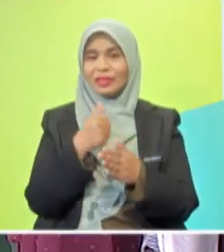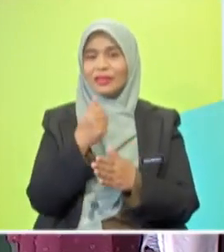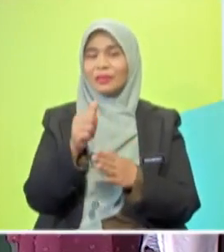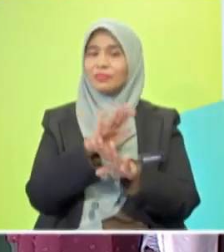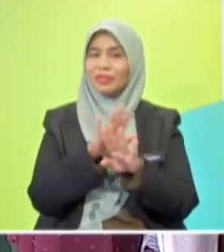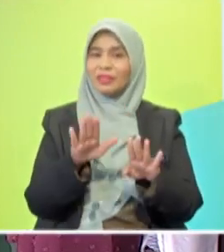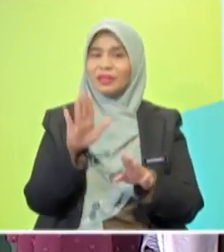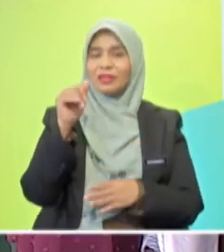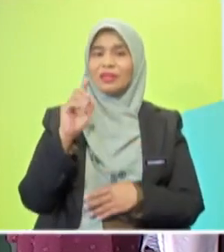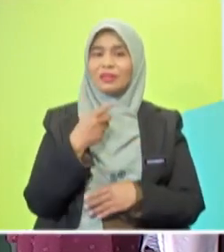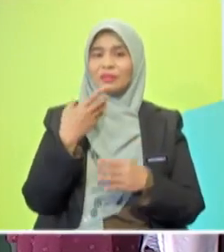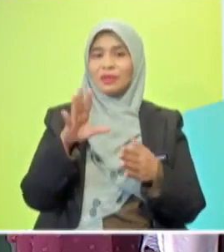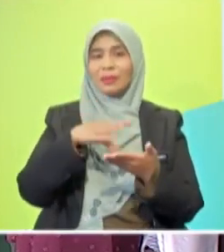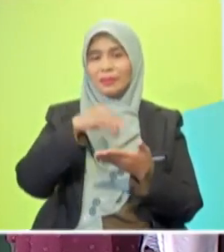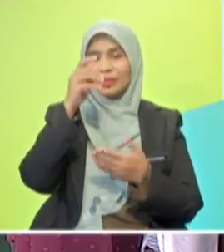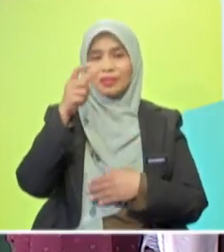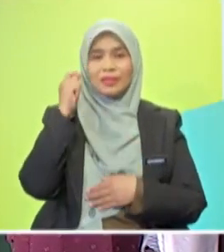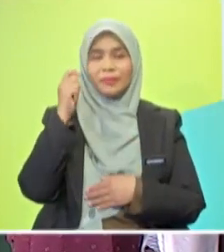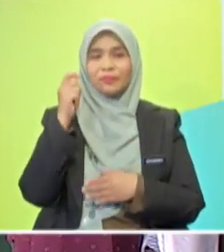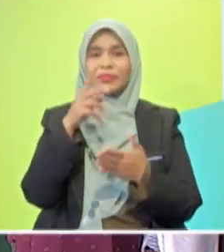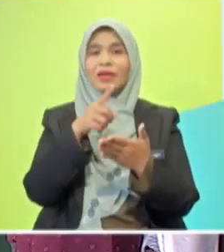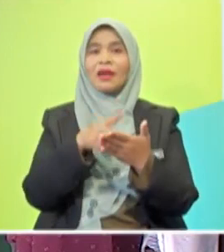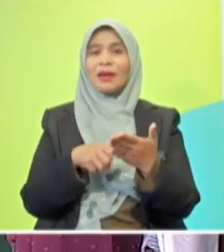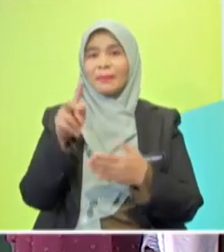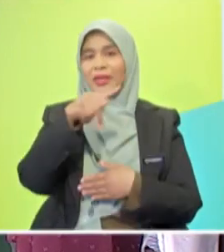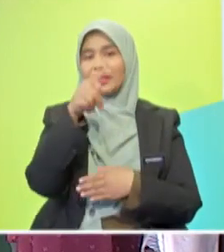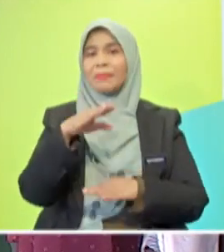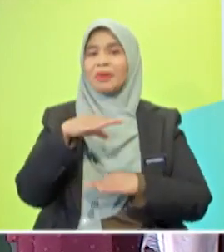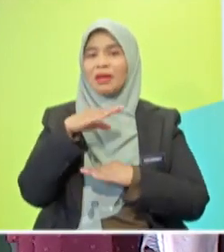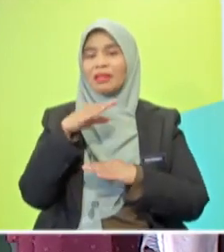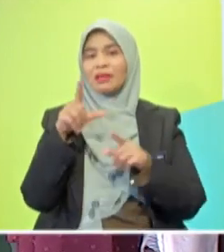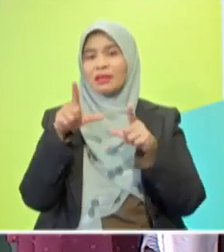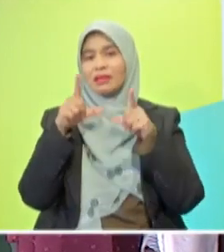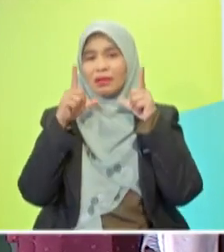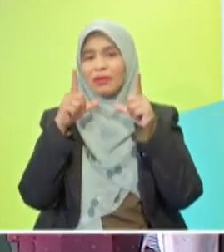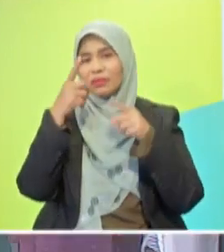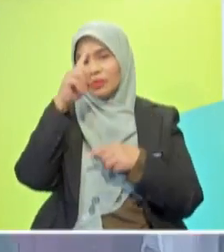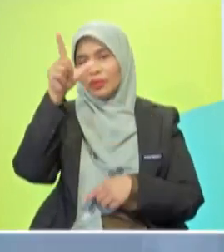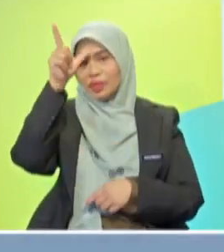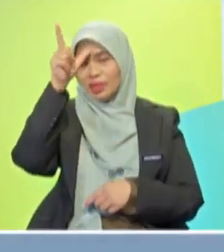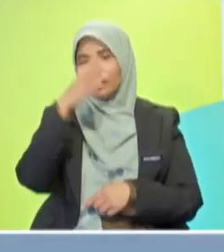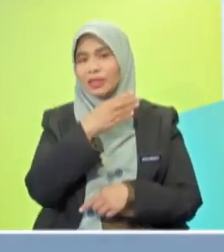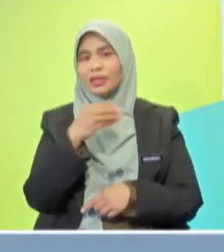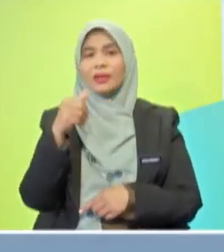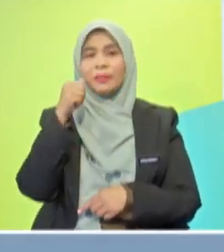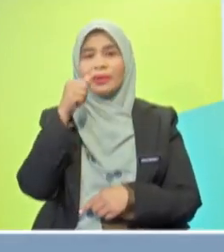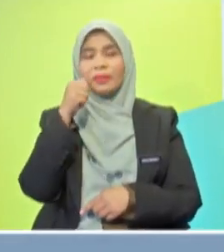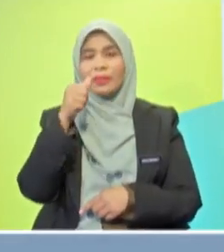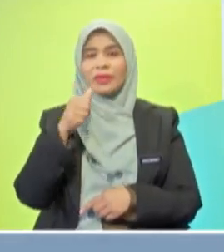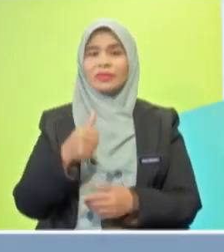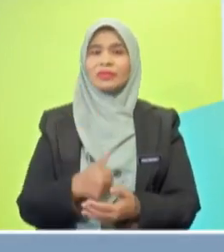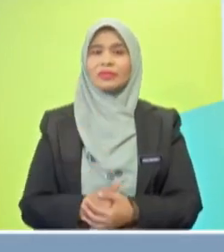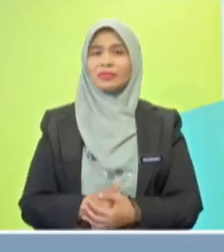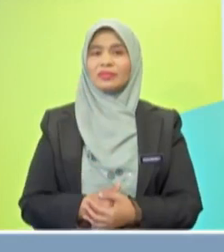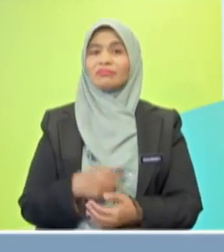tadi? Okey. Apakah batas aurat bagi lelaki dan perempuan? Siapa nak jawab? Angkat Taufik